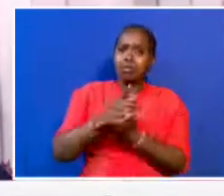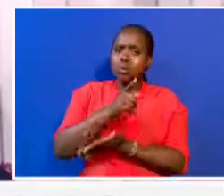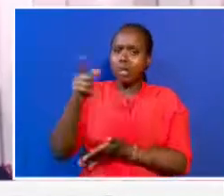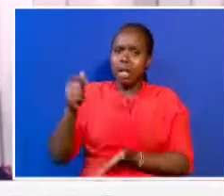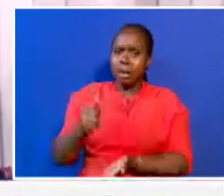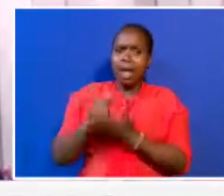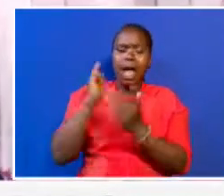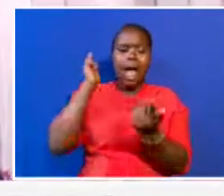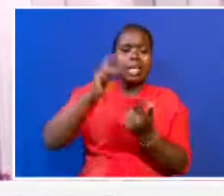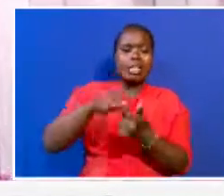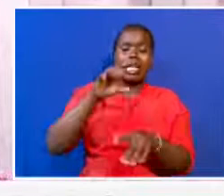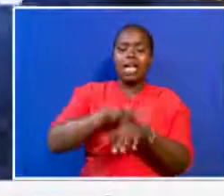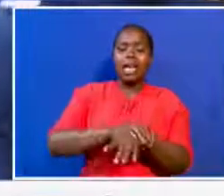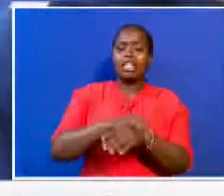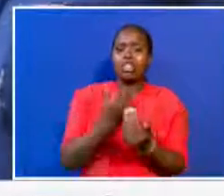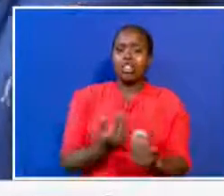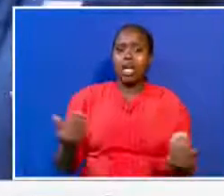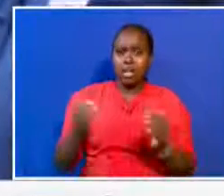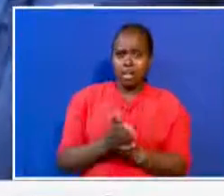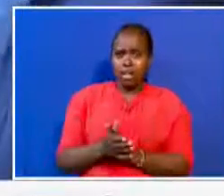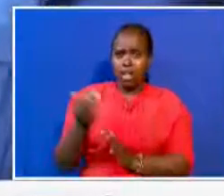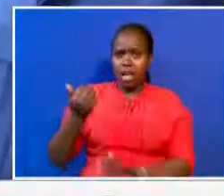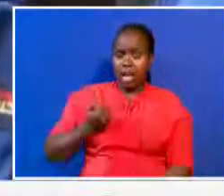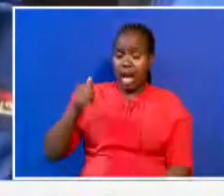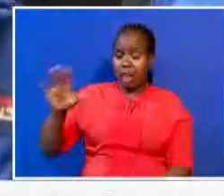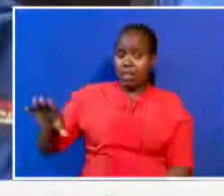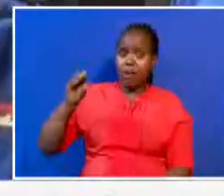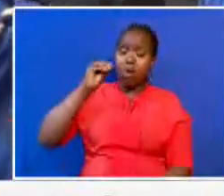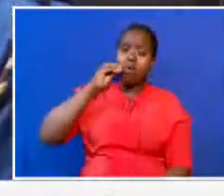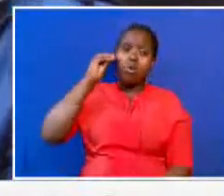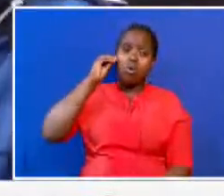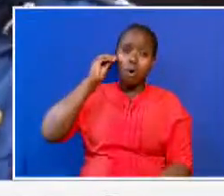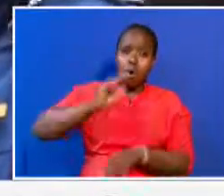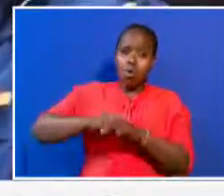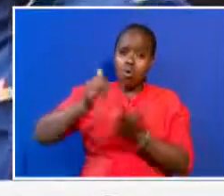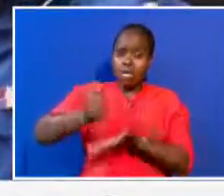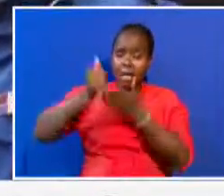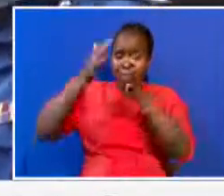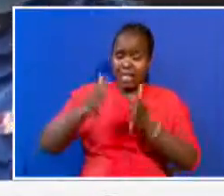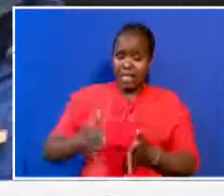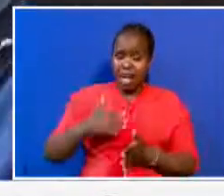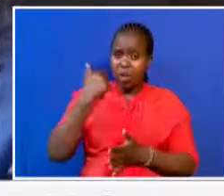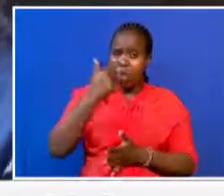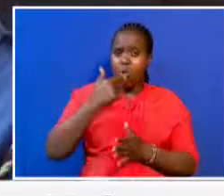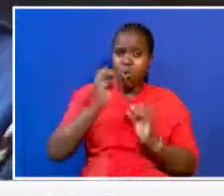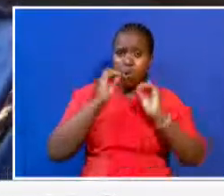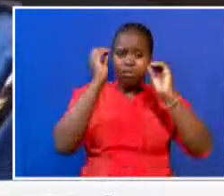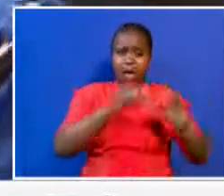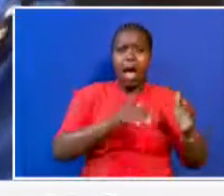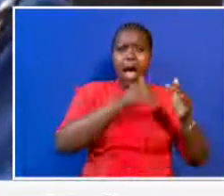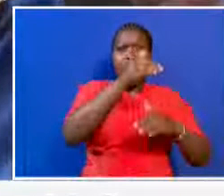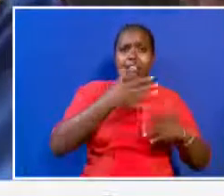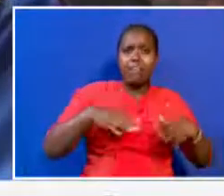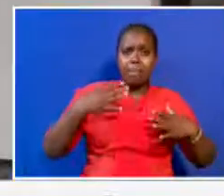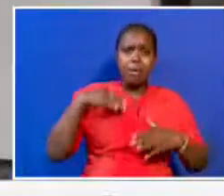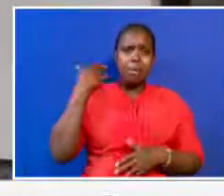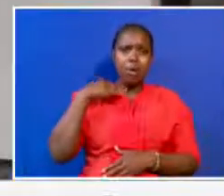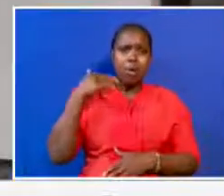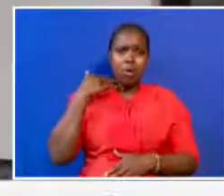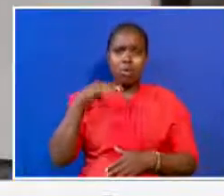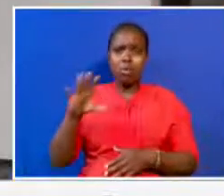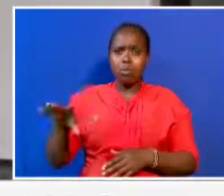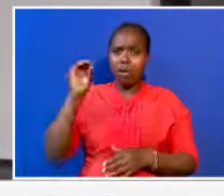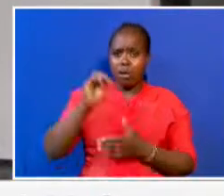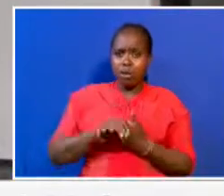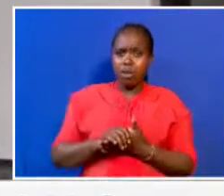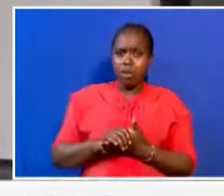Mpaka mtoto akapatikana. Michelle amepatikana nyumbani kwa msamaria mwema ambako aliachwa na waliomteka nyara. Siku ya